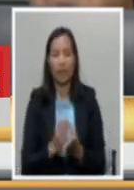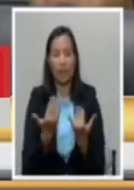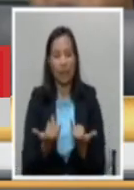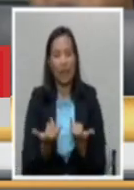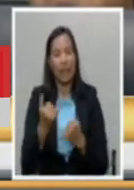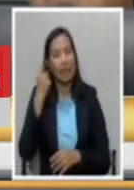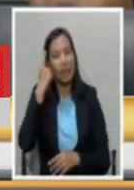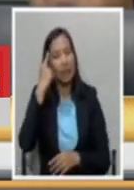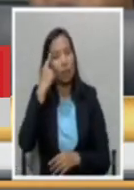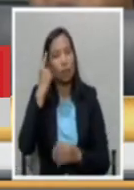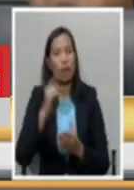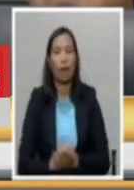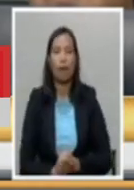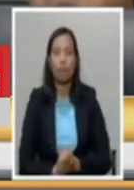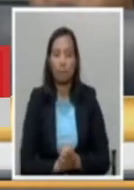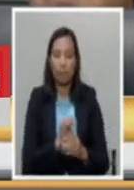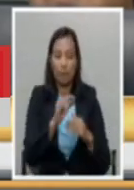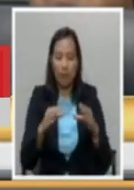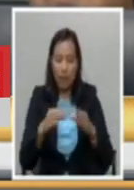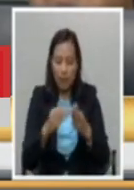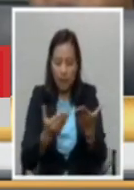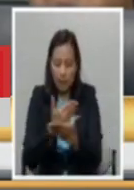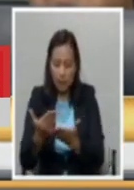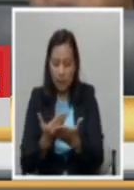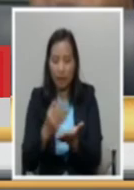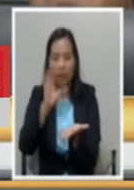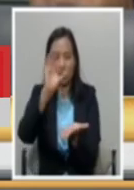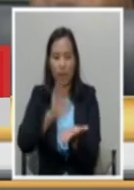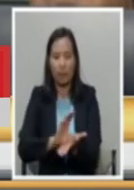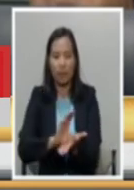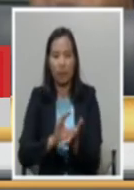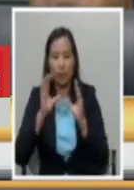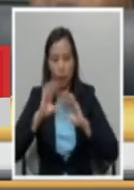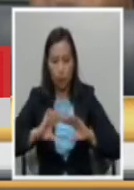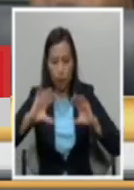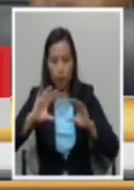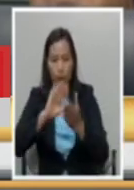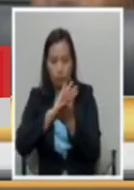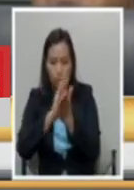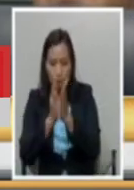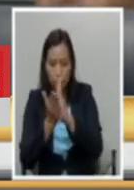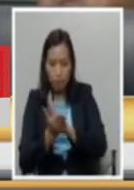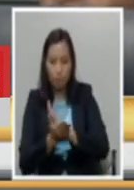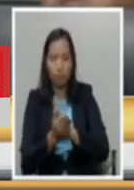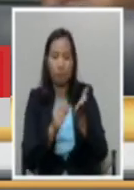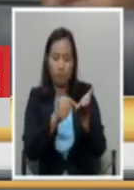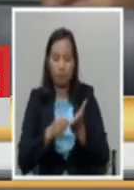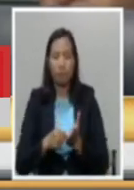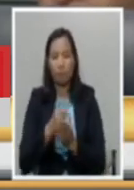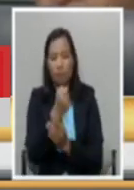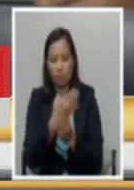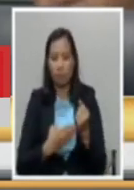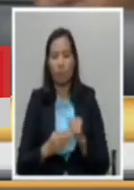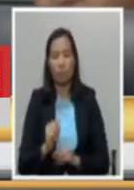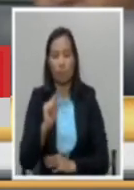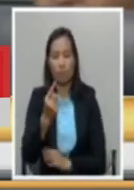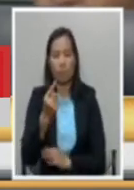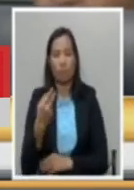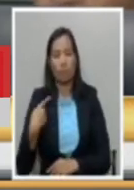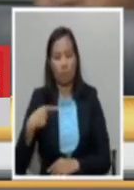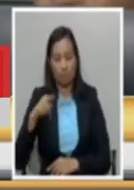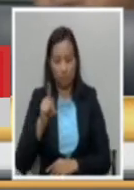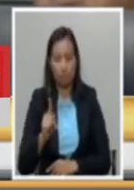าการพิจารณางบประมาณครั้งนี้ถ้ารัฐบาลจะอับไปปรับปรุงแก้ไขแล้วเอาเข้าสู่สภาใหม่ก็จะเกิดประโยชน์สูงสุ